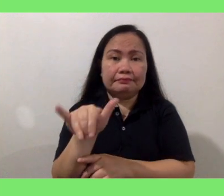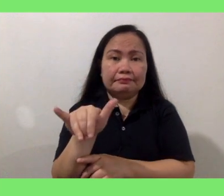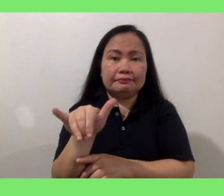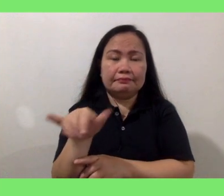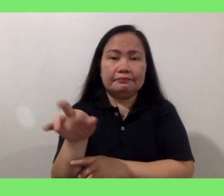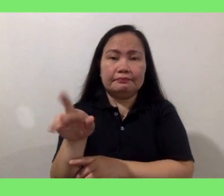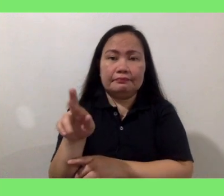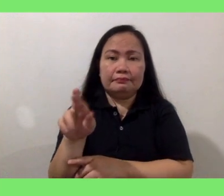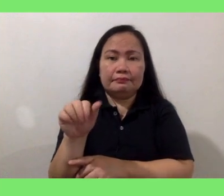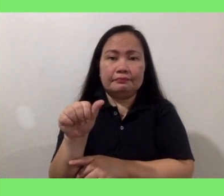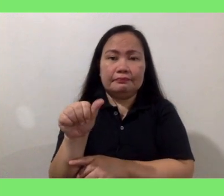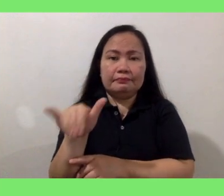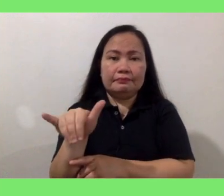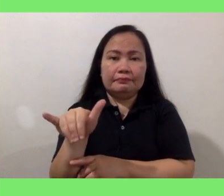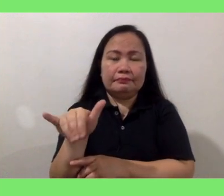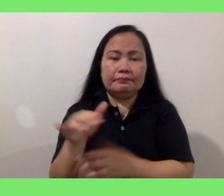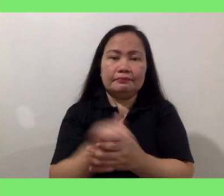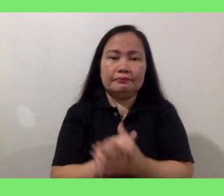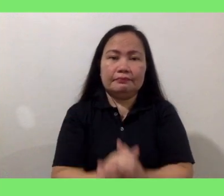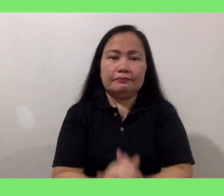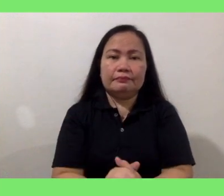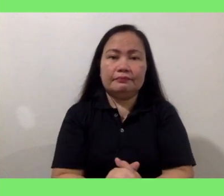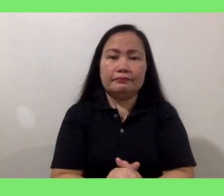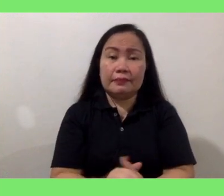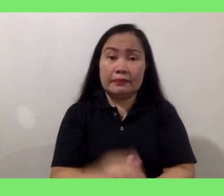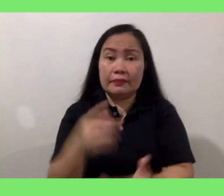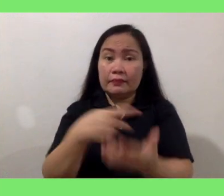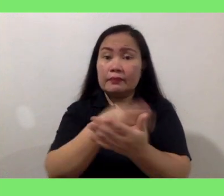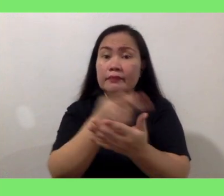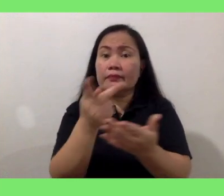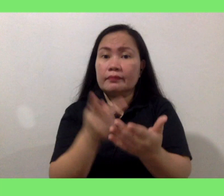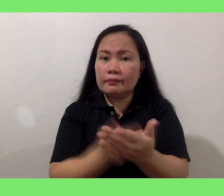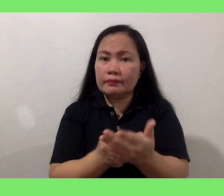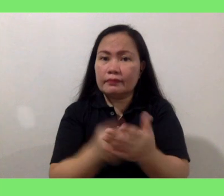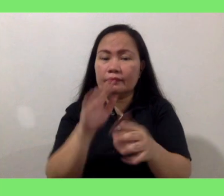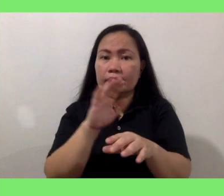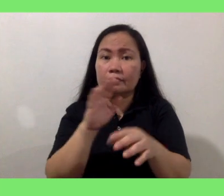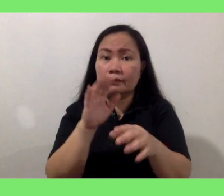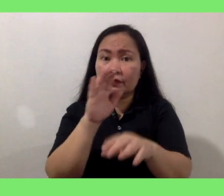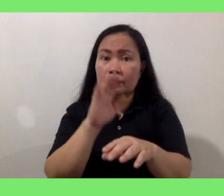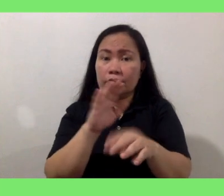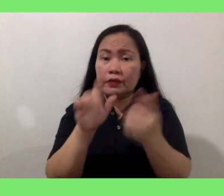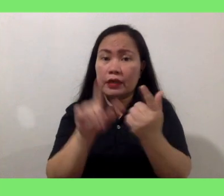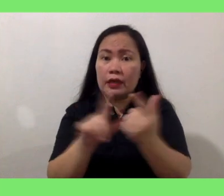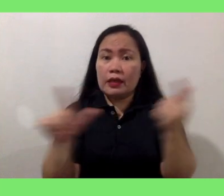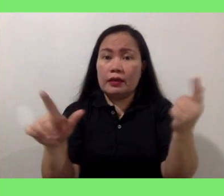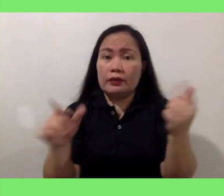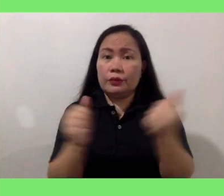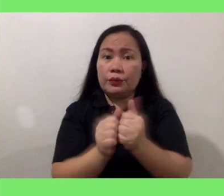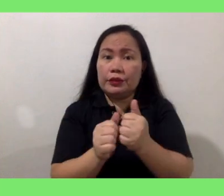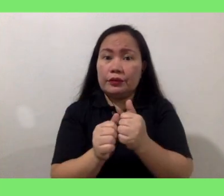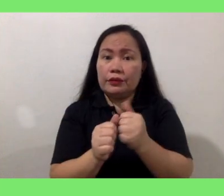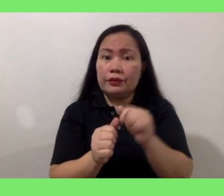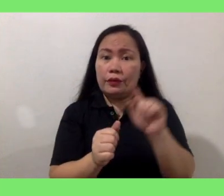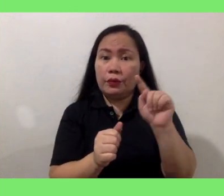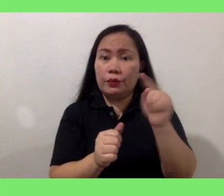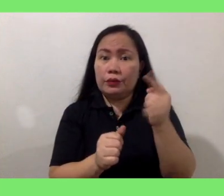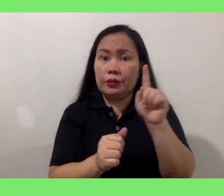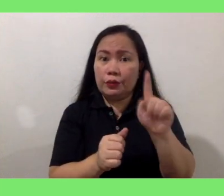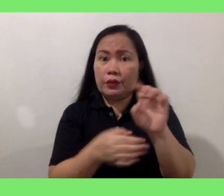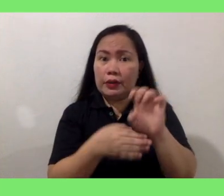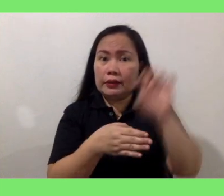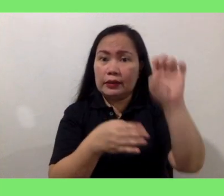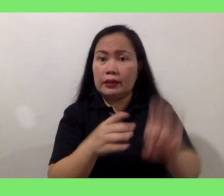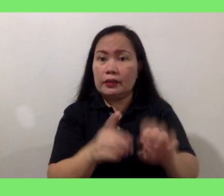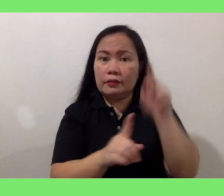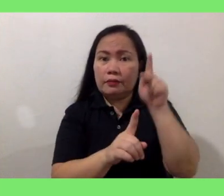array. Okay, so what is array? So, as you can see, it is also a part of a line with only one endpoint.